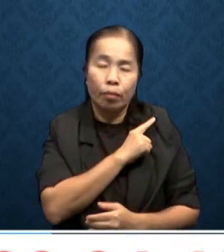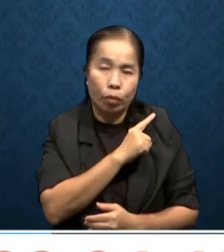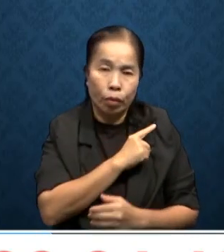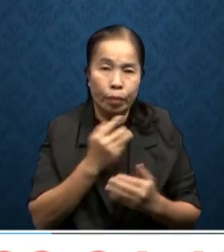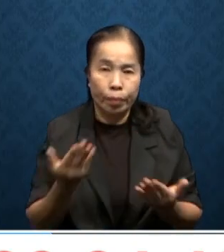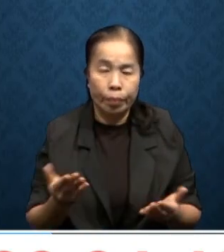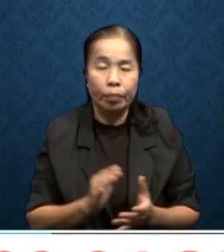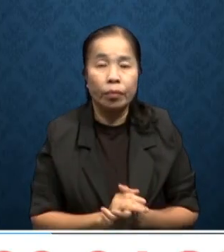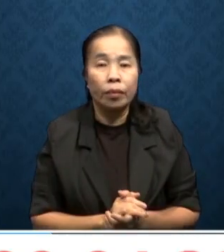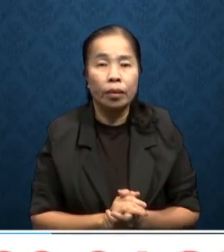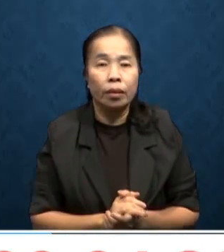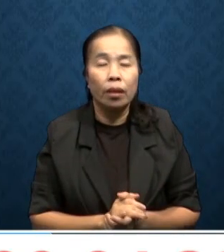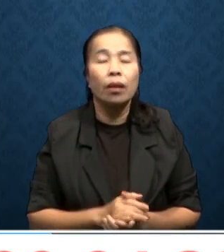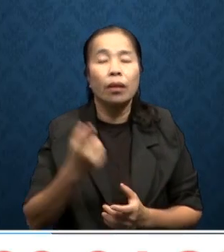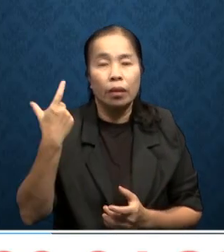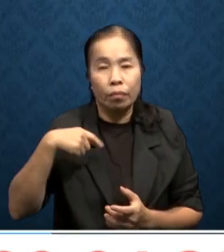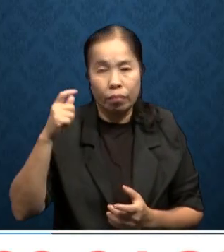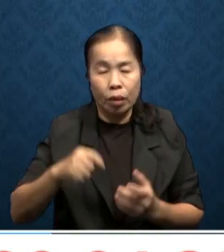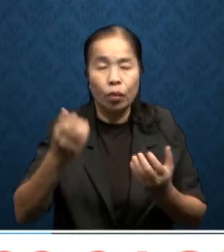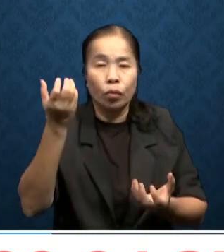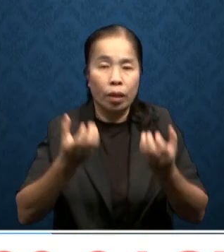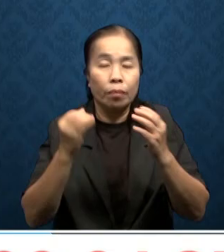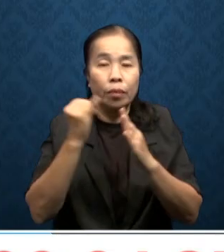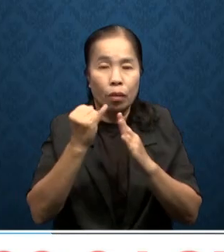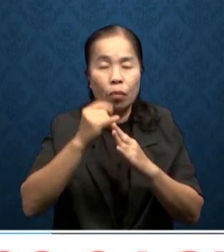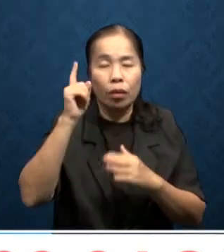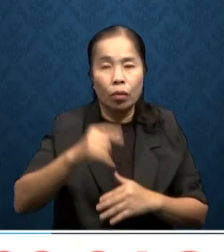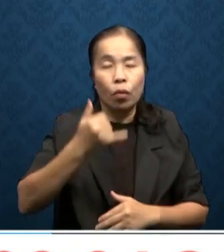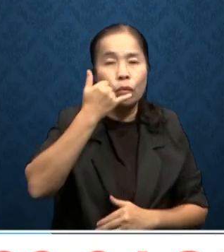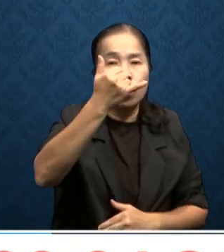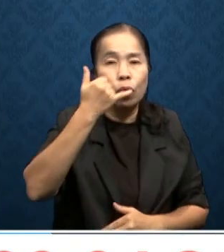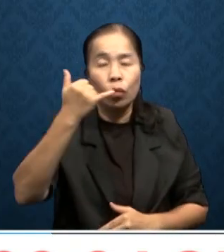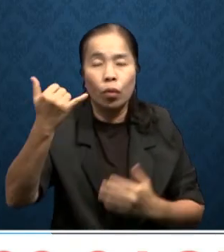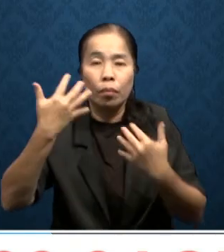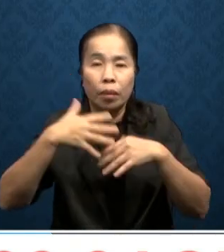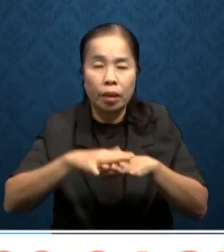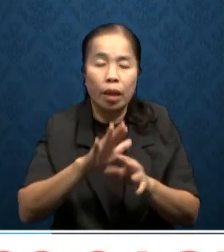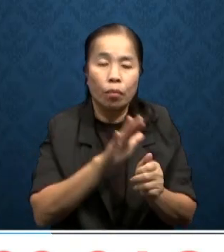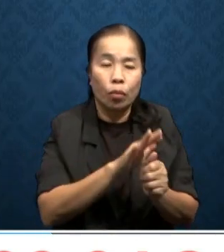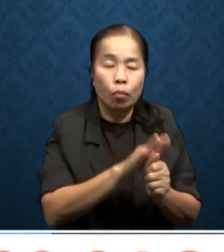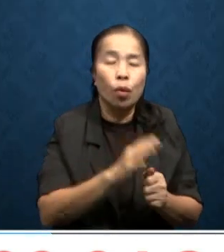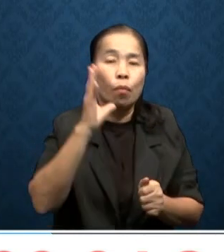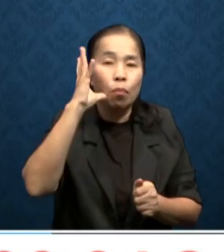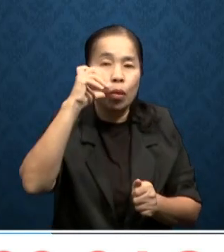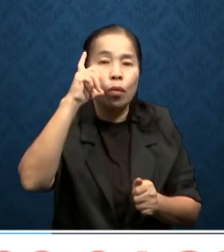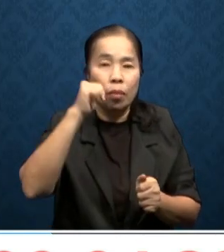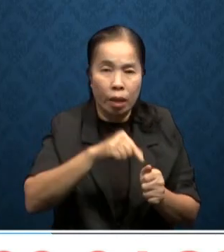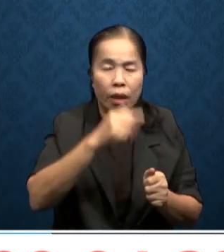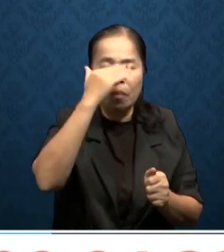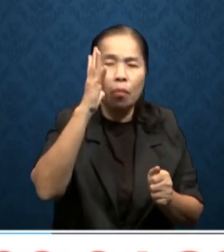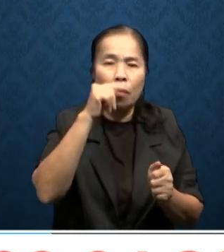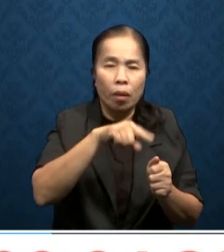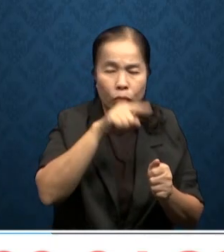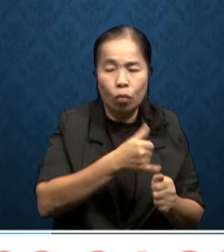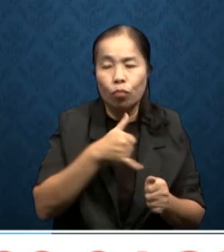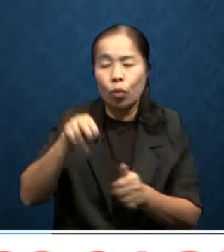คงไ้พ้นยืทร Bear จัหวดที่ต้องประสานงานหนวยงทเกลีของในเรื่องของการดูแลผู้ทไปดูแลผู้เปวยตรนี้ด้วยนะ